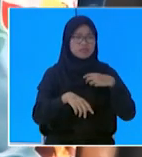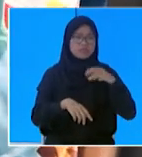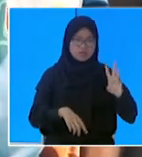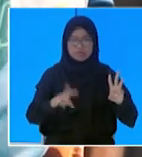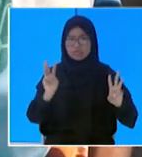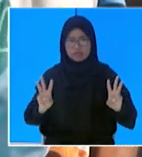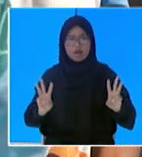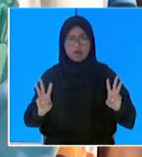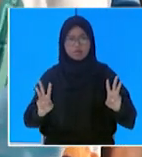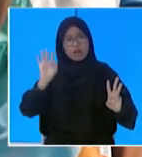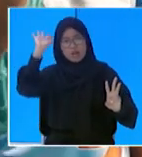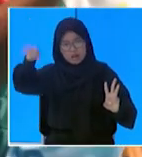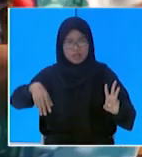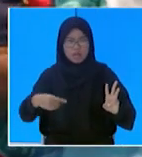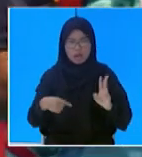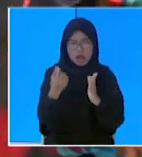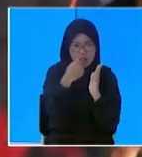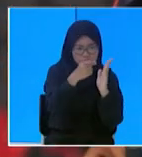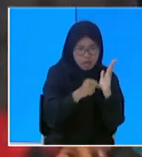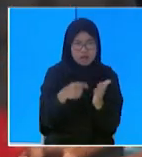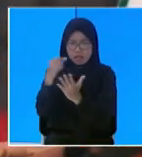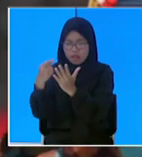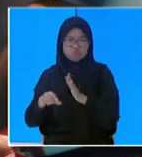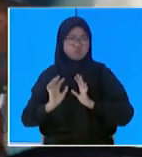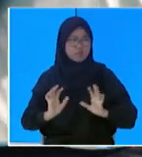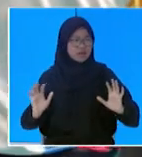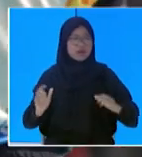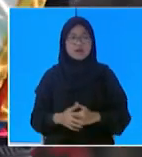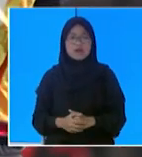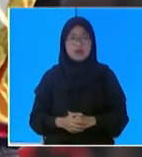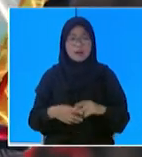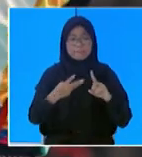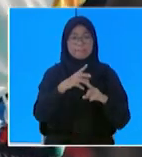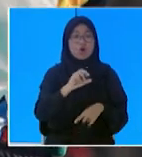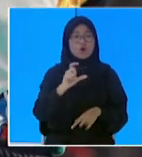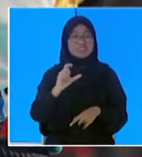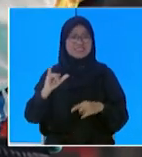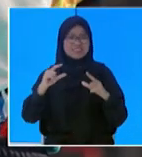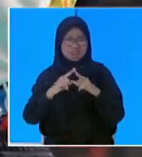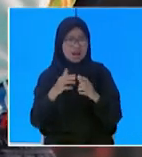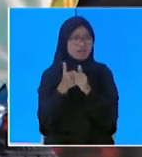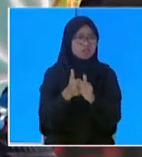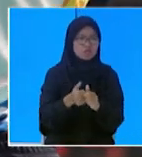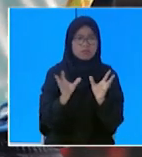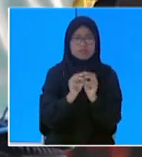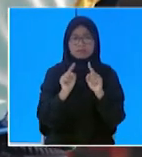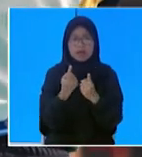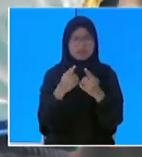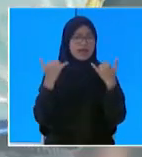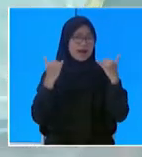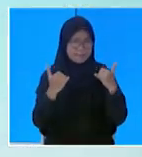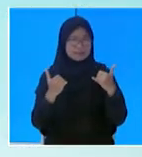terbanyak. Pada ASEAN Para Games ke-11 ini, cabang olahraga Boccia mempertandingkan 11 nomor pertandingan yang diikuti atlet